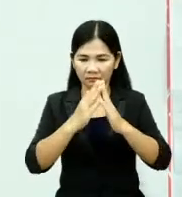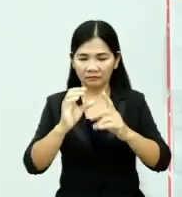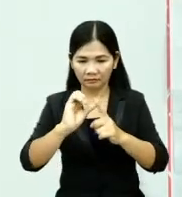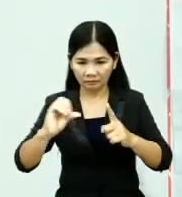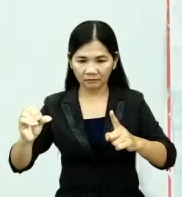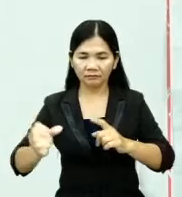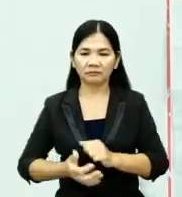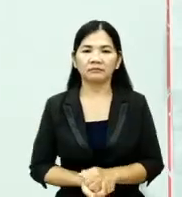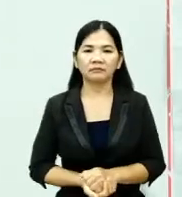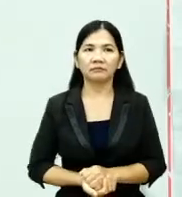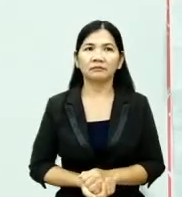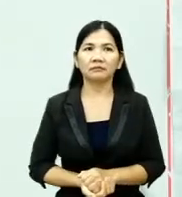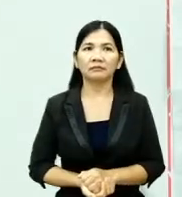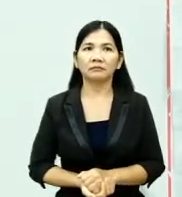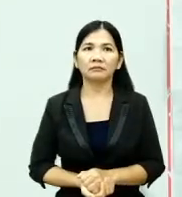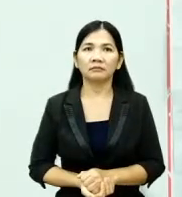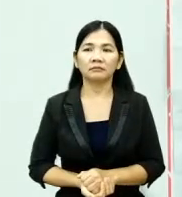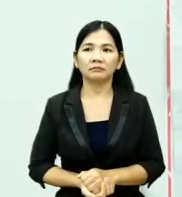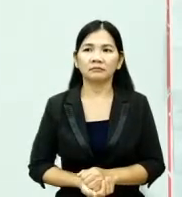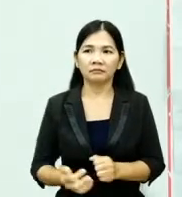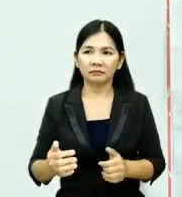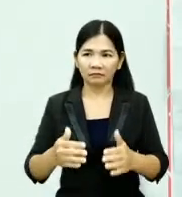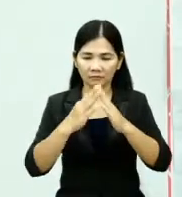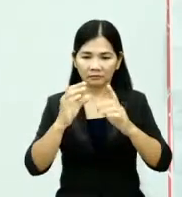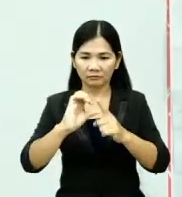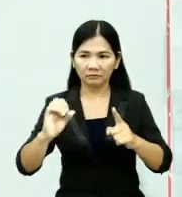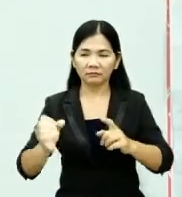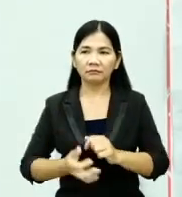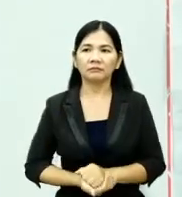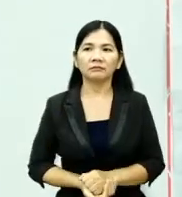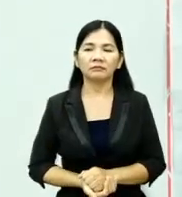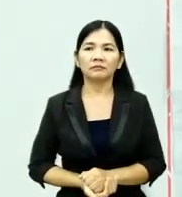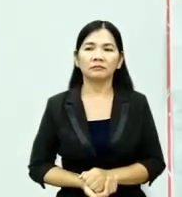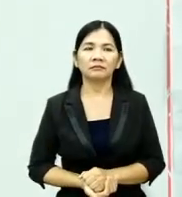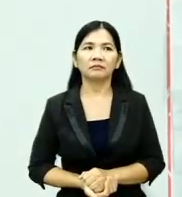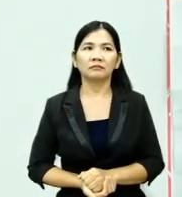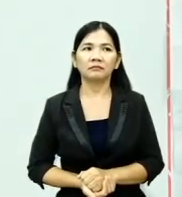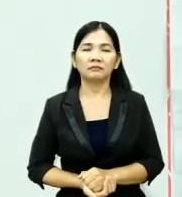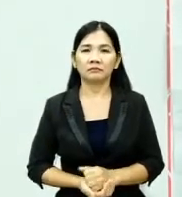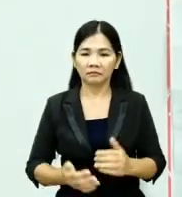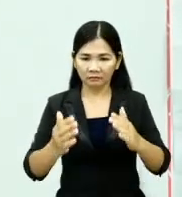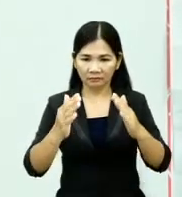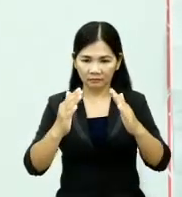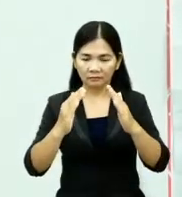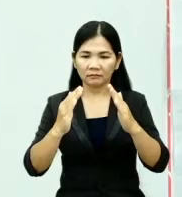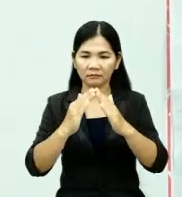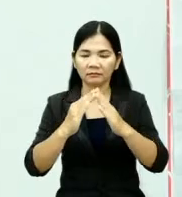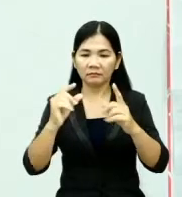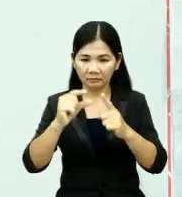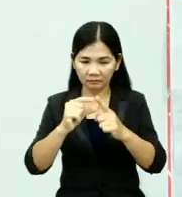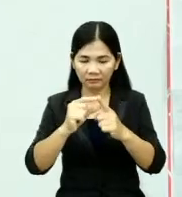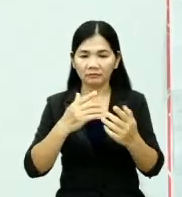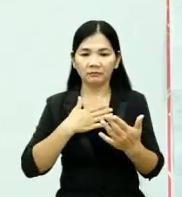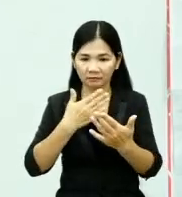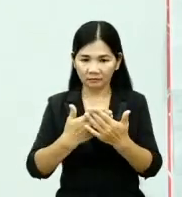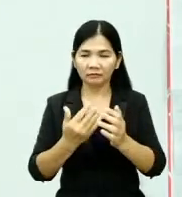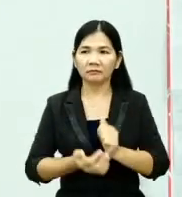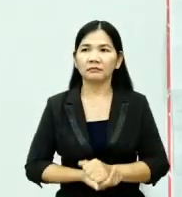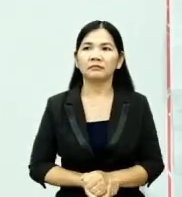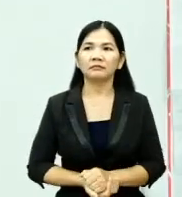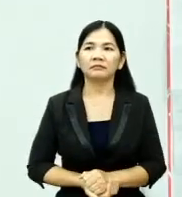ba chẳng còn bằng cách là ba mớ ta còn bằng cách là ba vậy bàn đá ạ cho mùi nâng biện tóc sân ông là bà dường ní